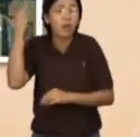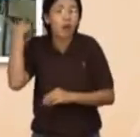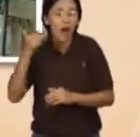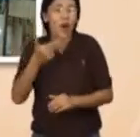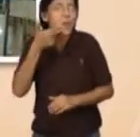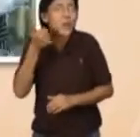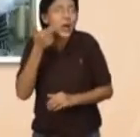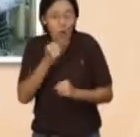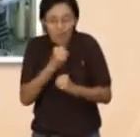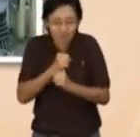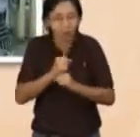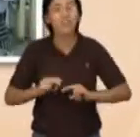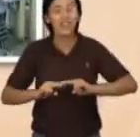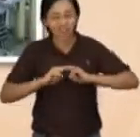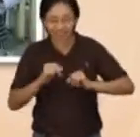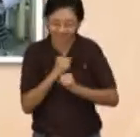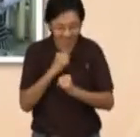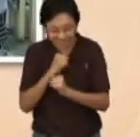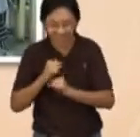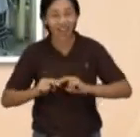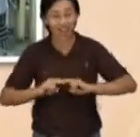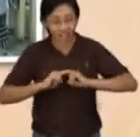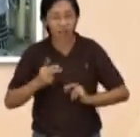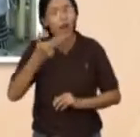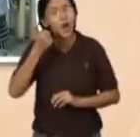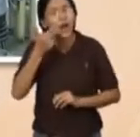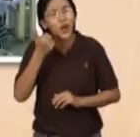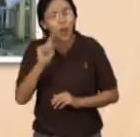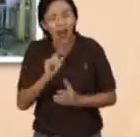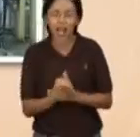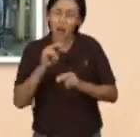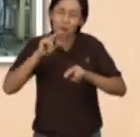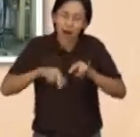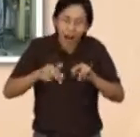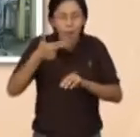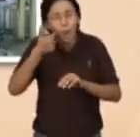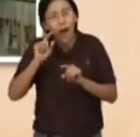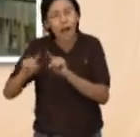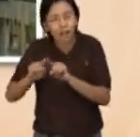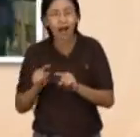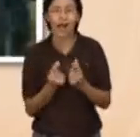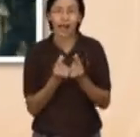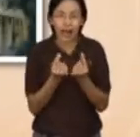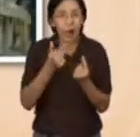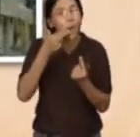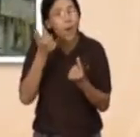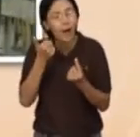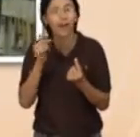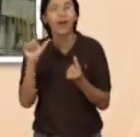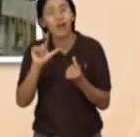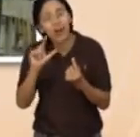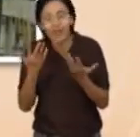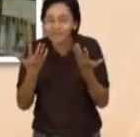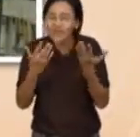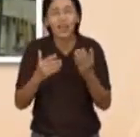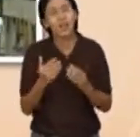มกันเอง ทำขนมทานกันเอง ทำขนมทานก็คือขนมพวกเครื่องไข่ต่าง ๆ พวกทองหยิบทองหยอดเม็ดขนุน